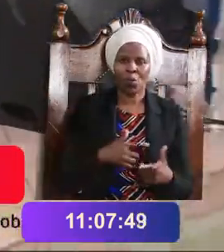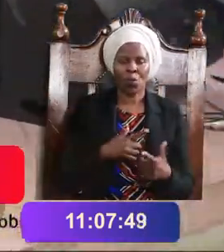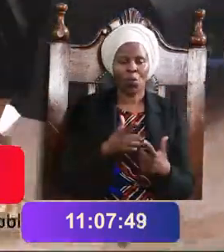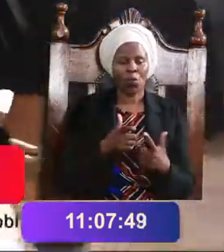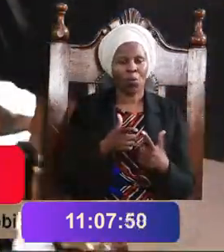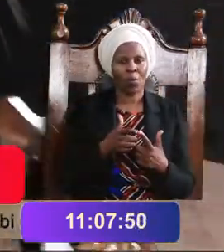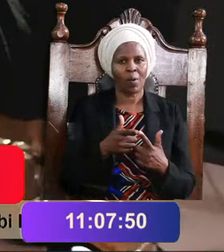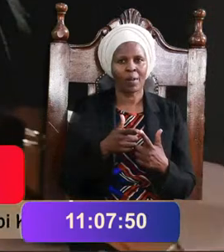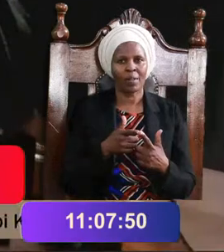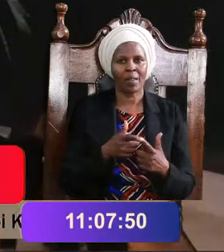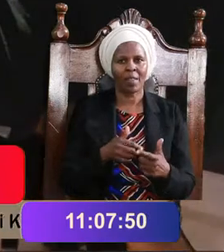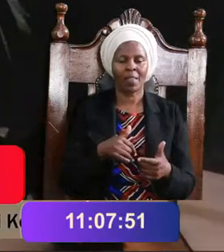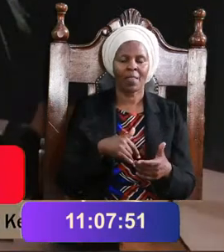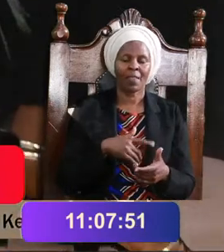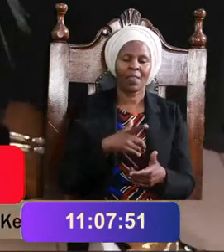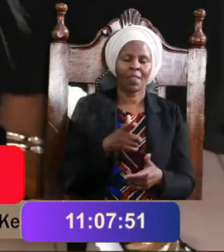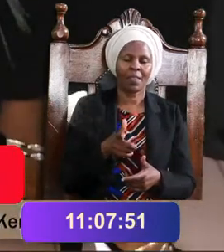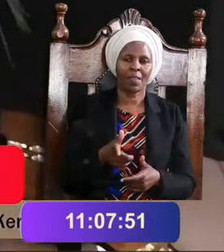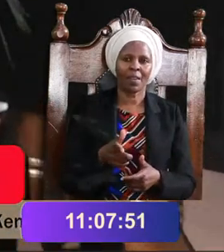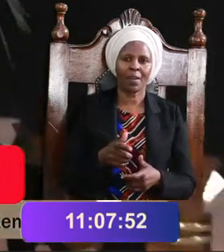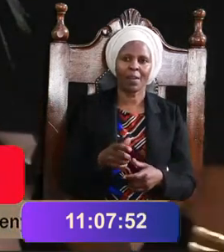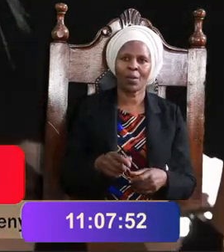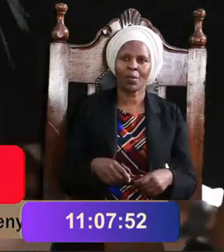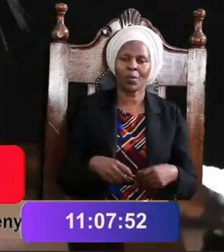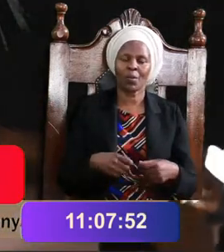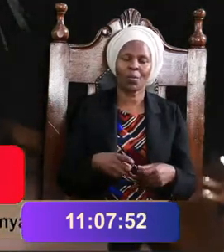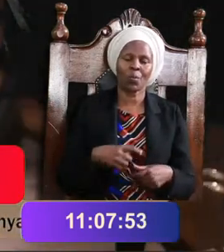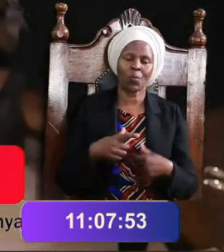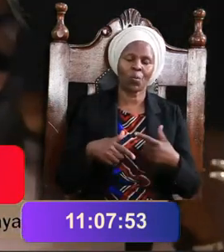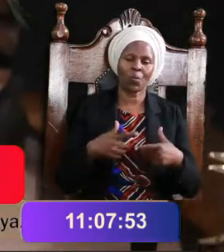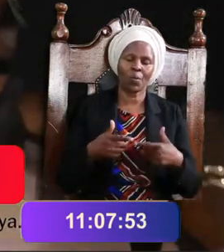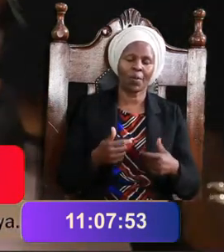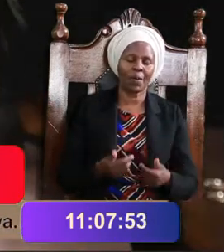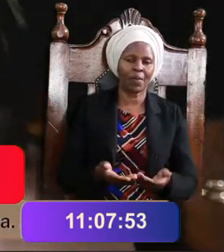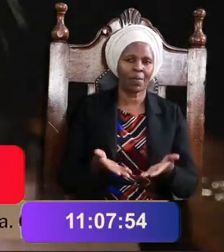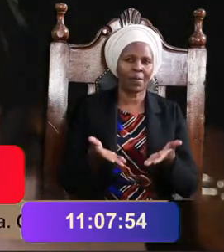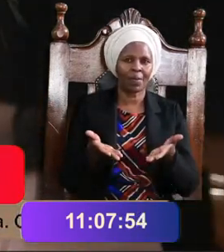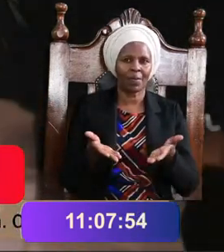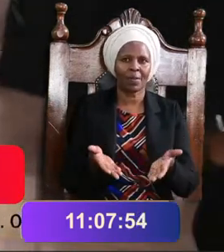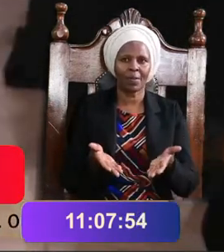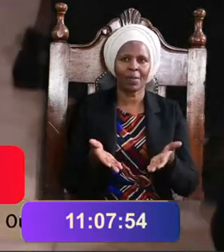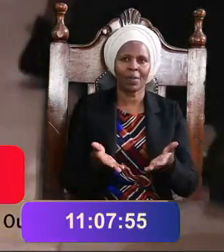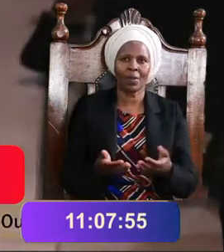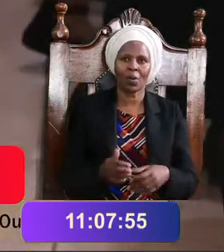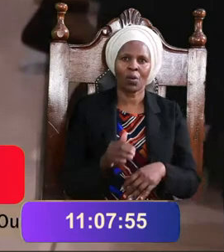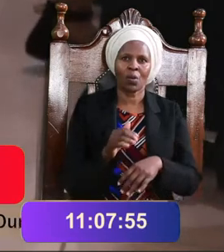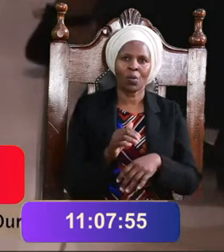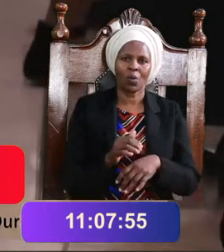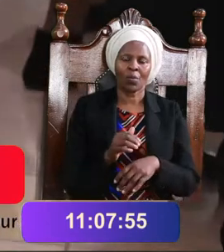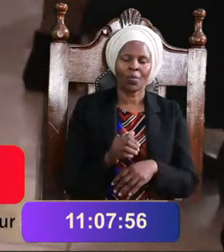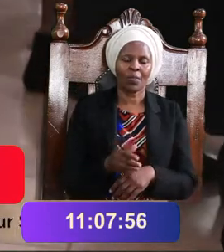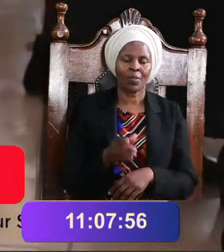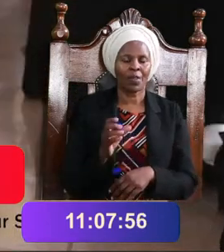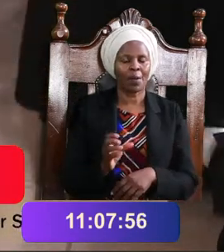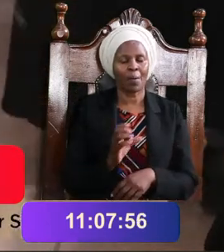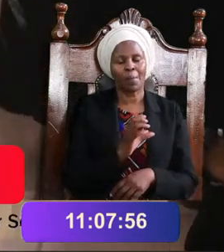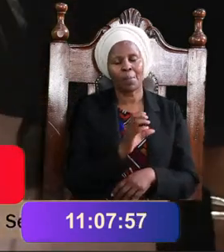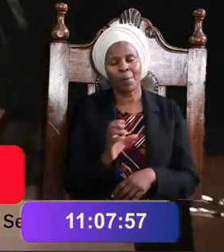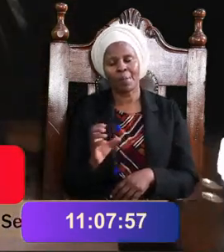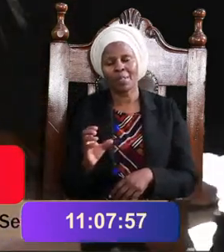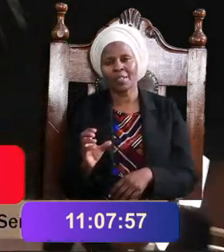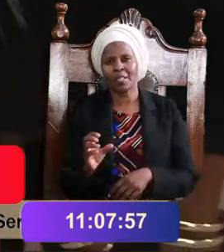Walipofika mahali. Paitwapo. Paitwapo Golgotha.